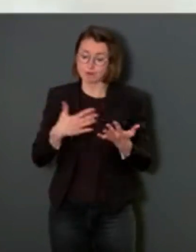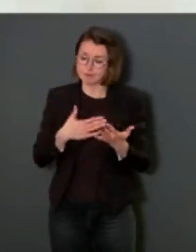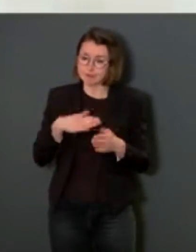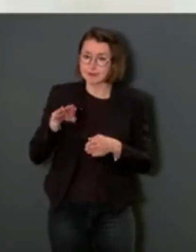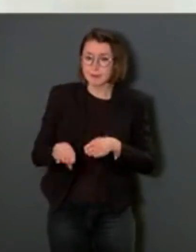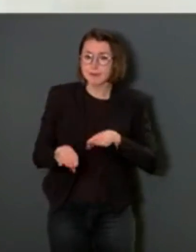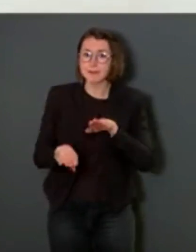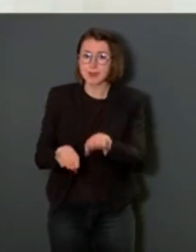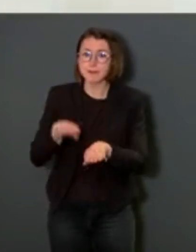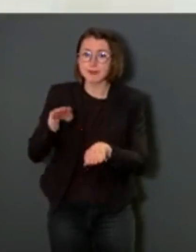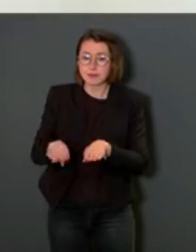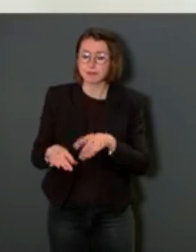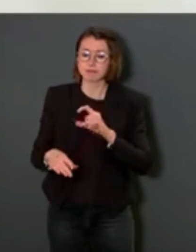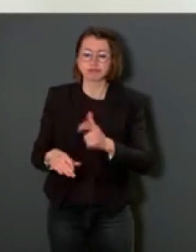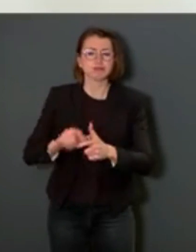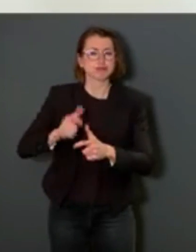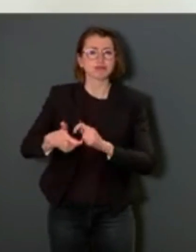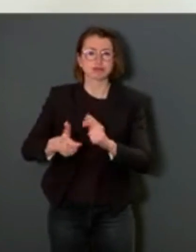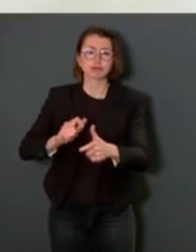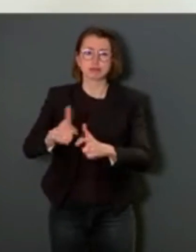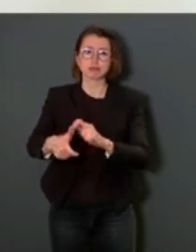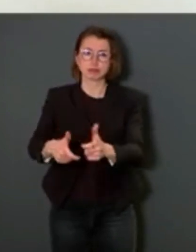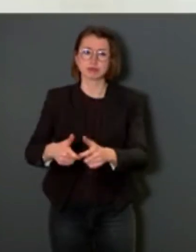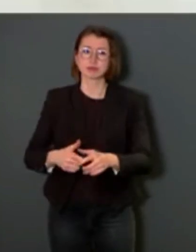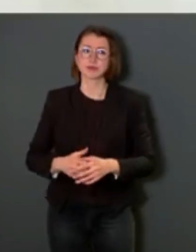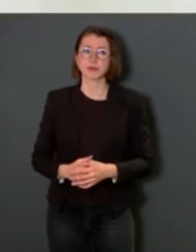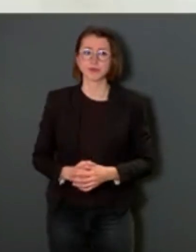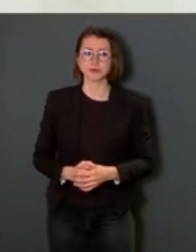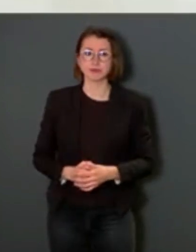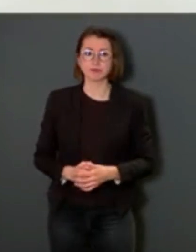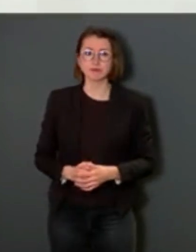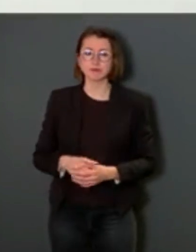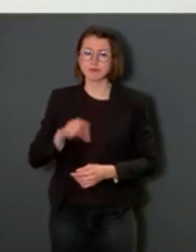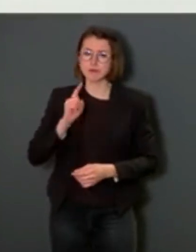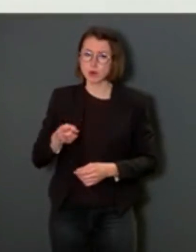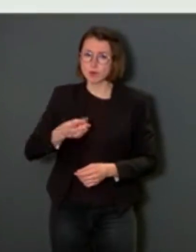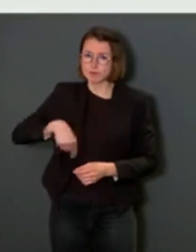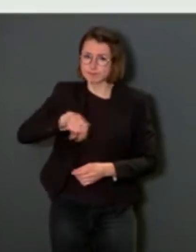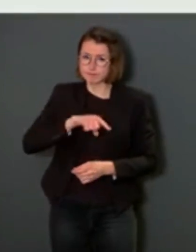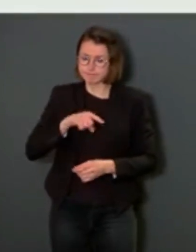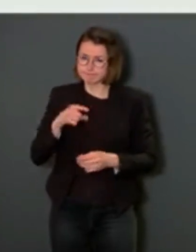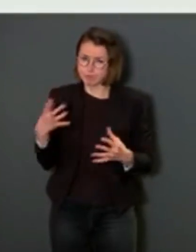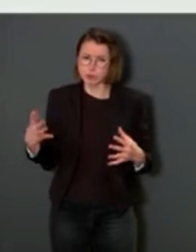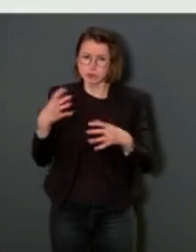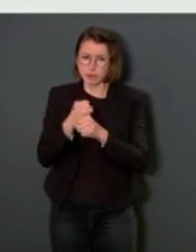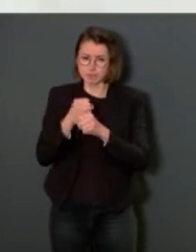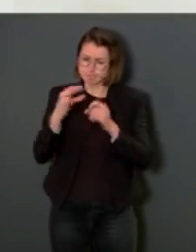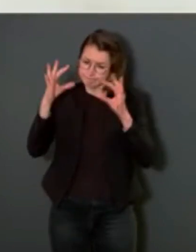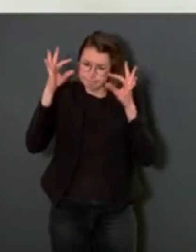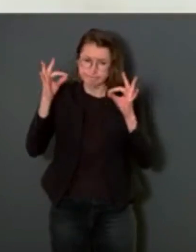maintenant. Mais nous devons nous concentrer sur ce qu'on doit faire dans les jours qui viennent, dans les semaines qui